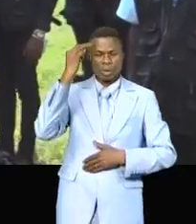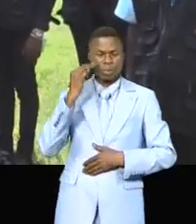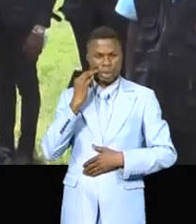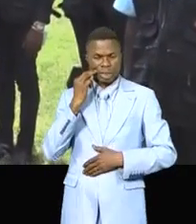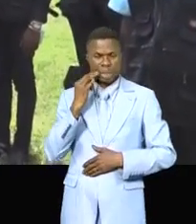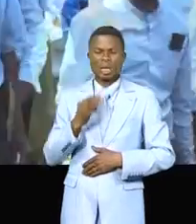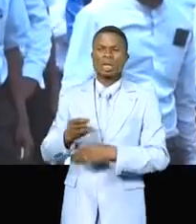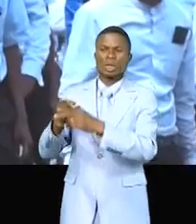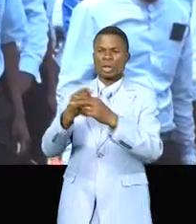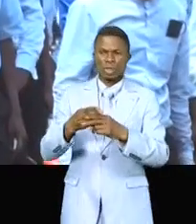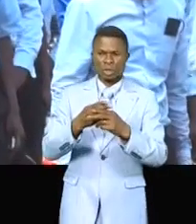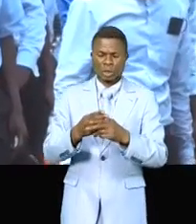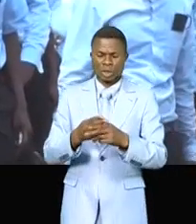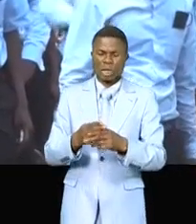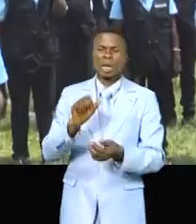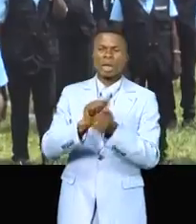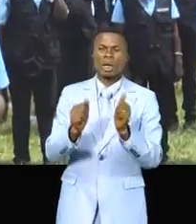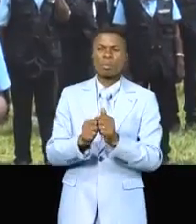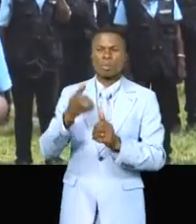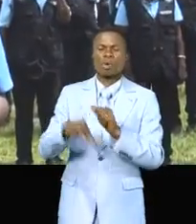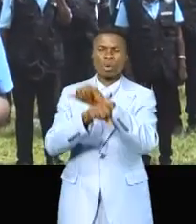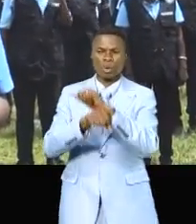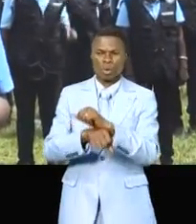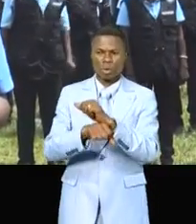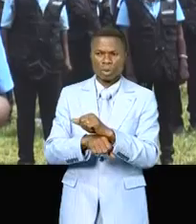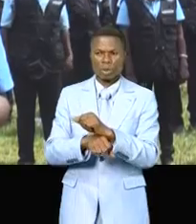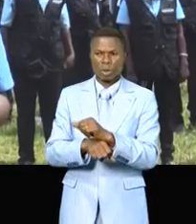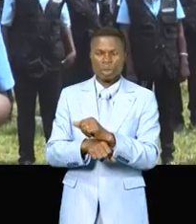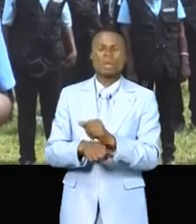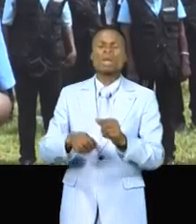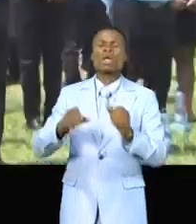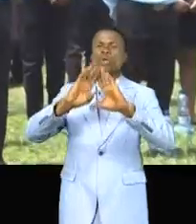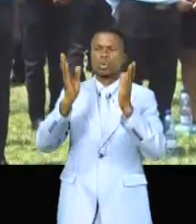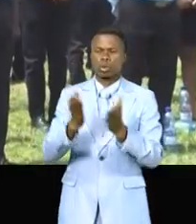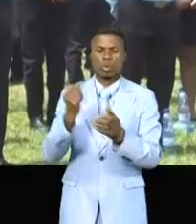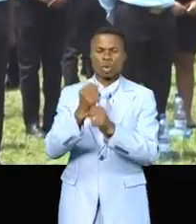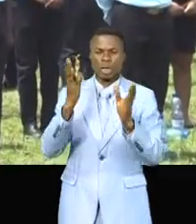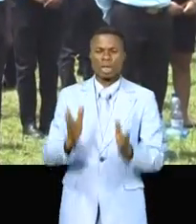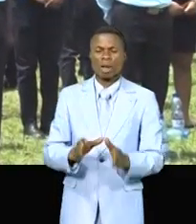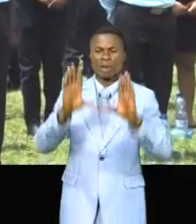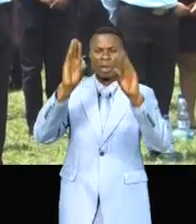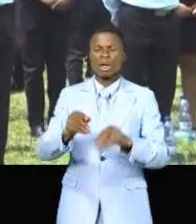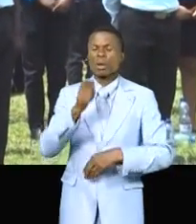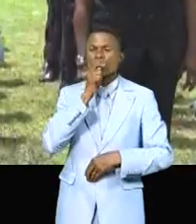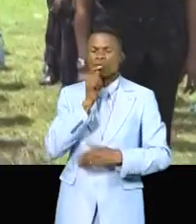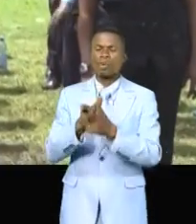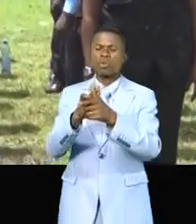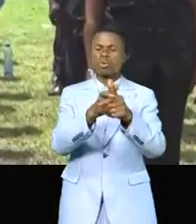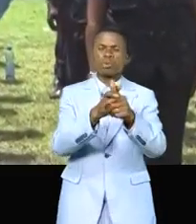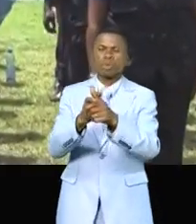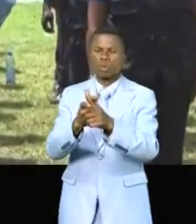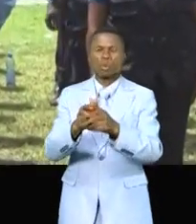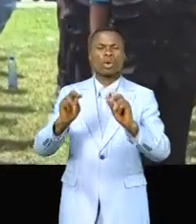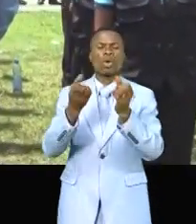Affaires coutumières, Daniel Asselo Okito, fait du corps des sapeurs-pompiers son cheval de bataille en les dotant le nouveau